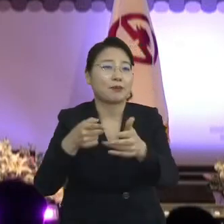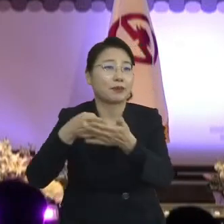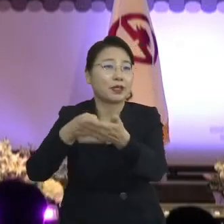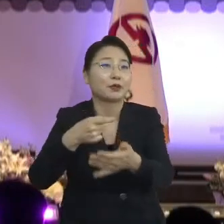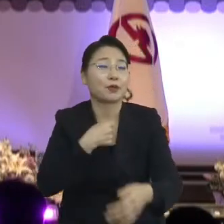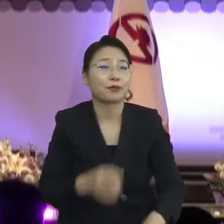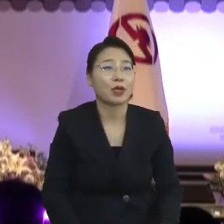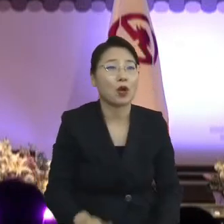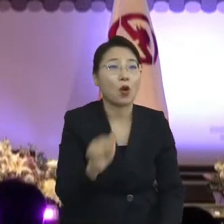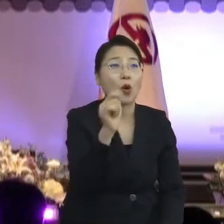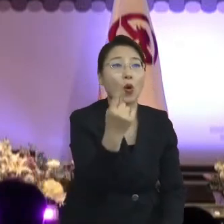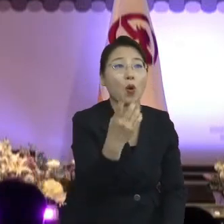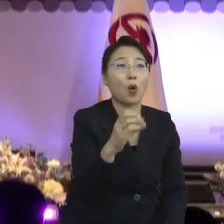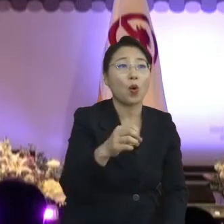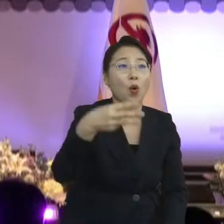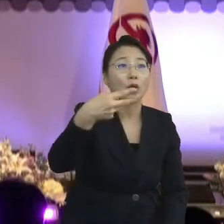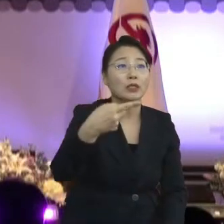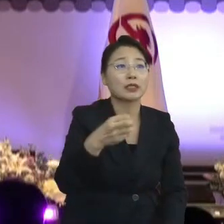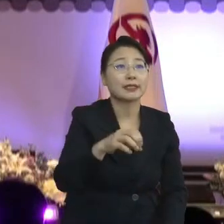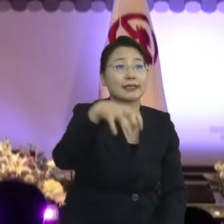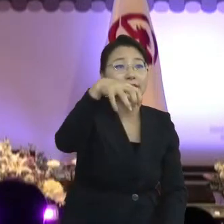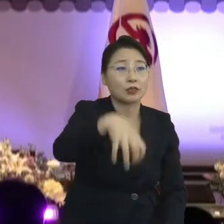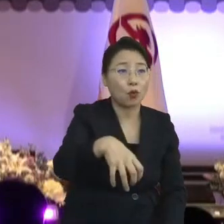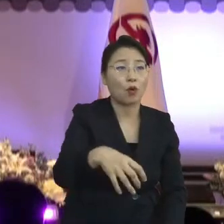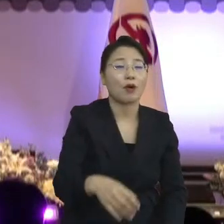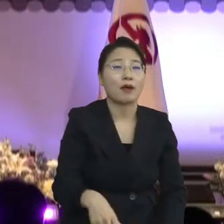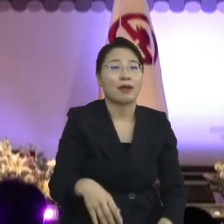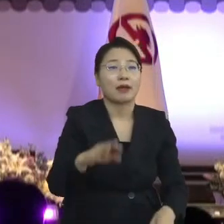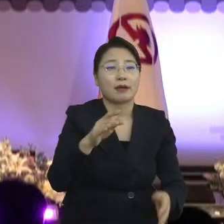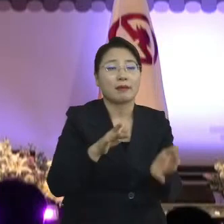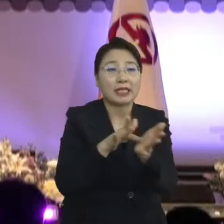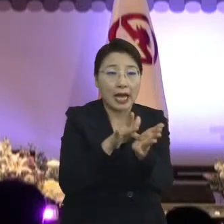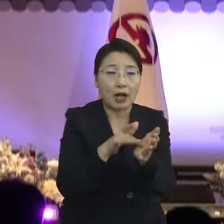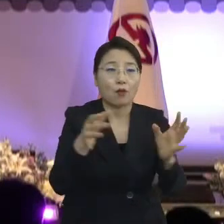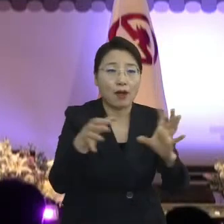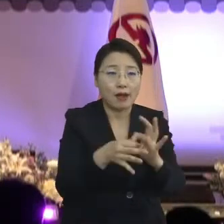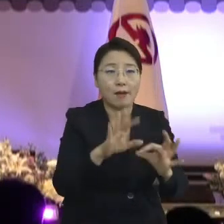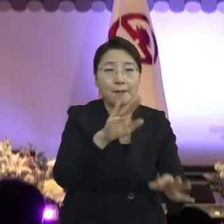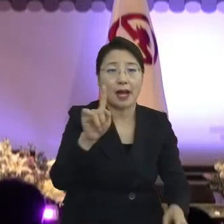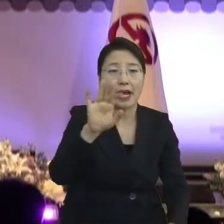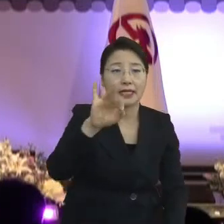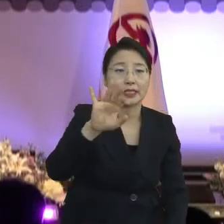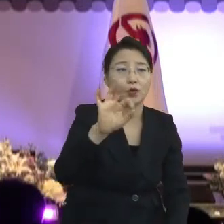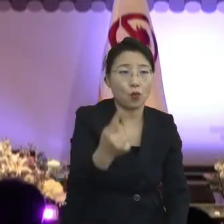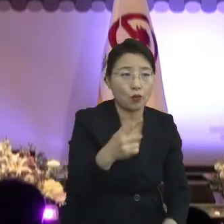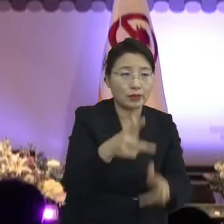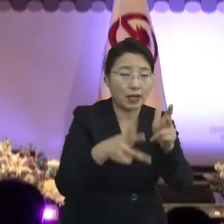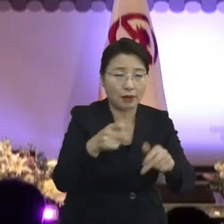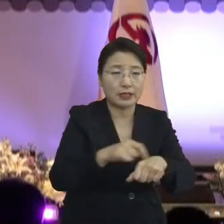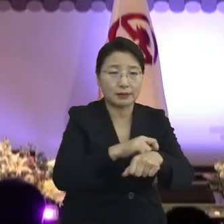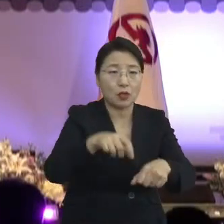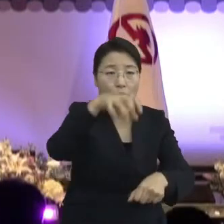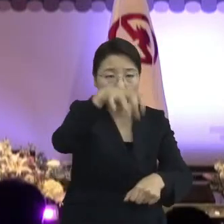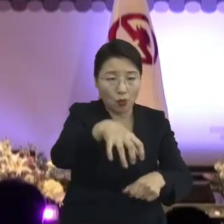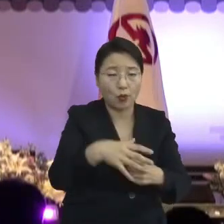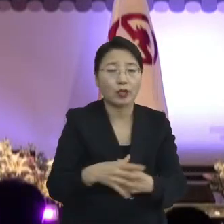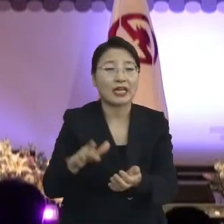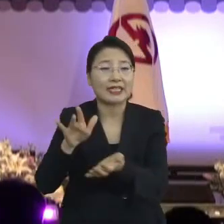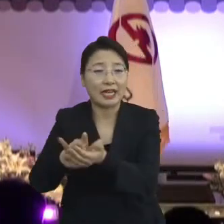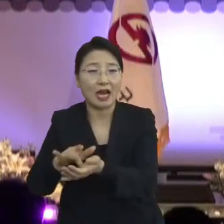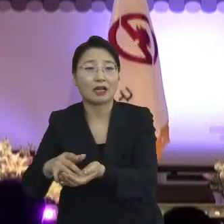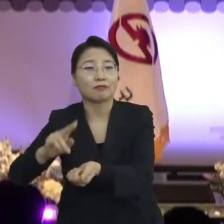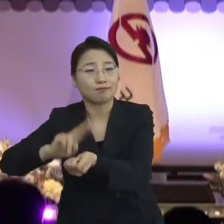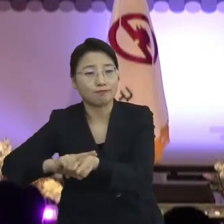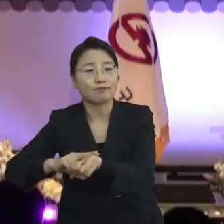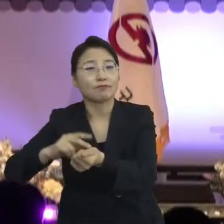홍릉 일대를 바이오 의료 산업의 중심지로 만들고 특정개발 지정지구 지정을 통하여 메디칼